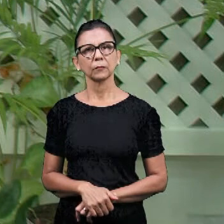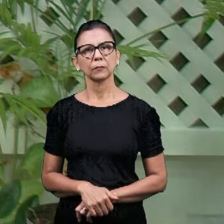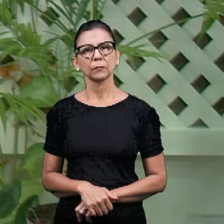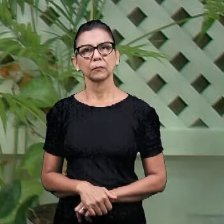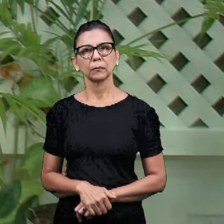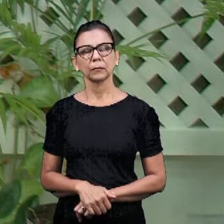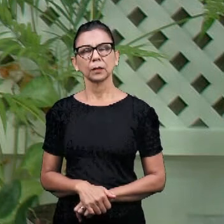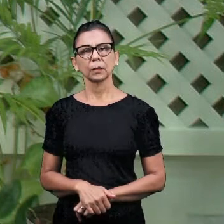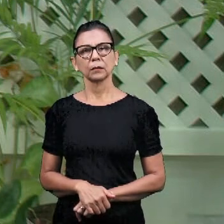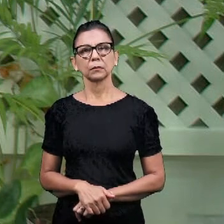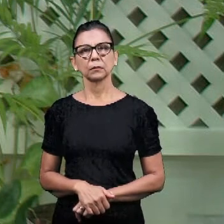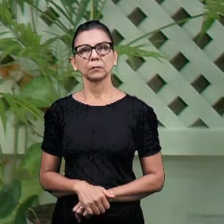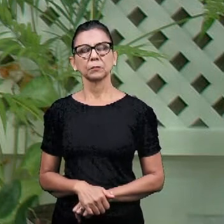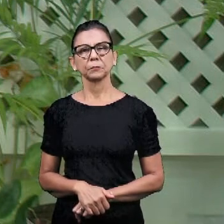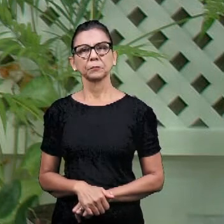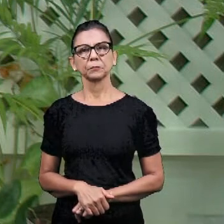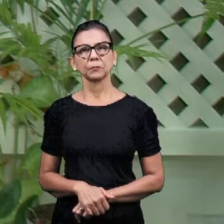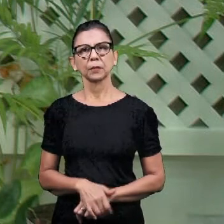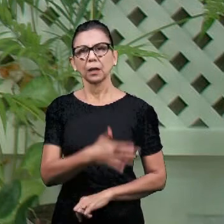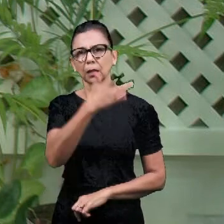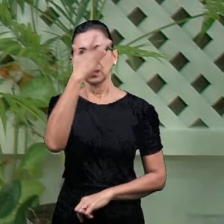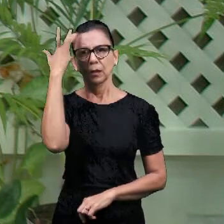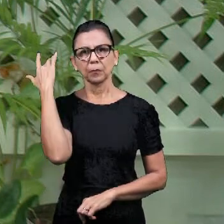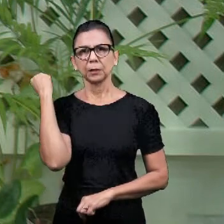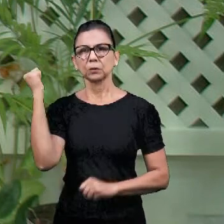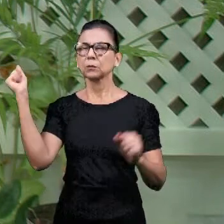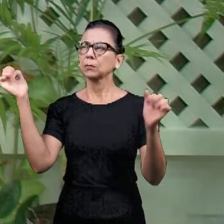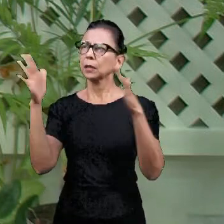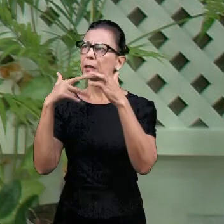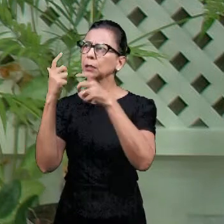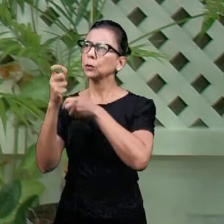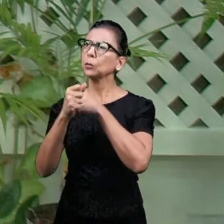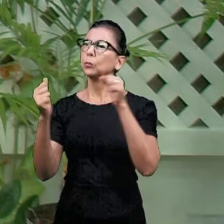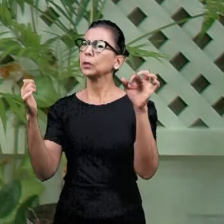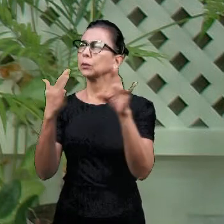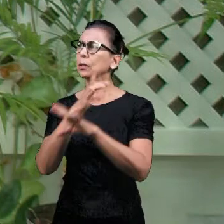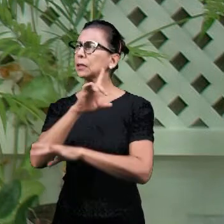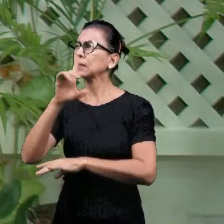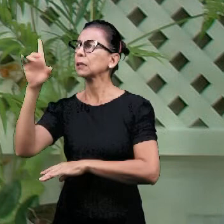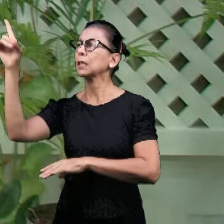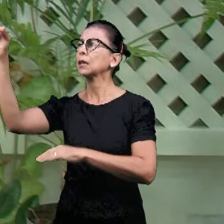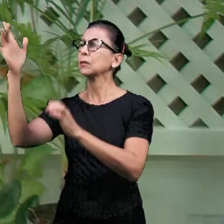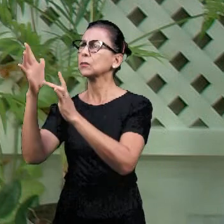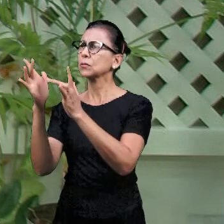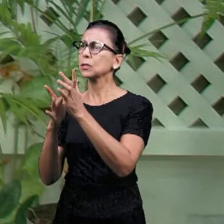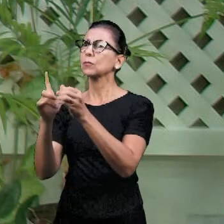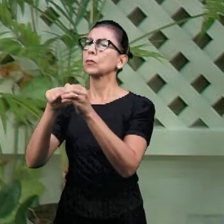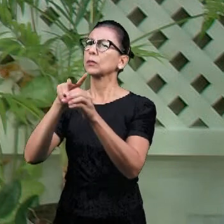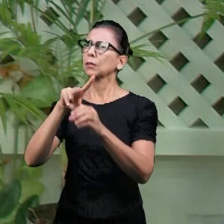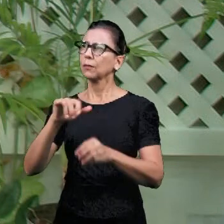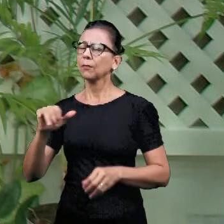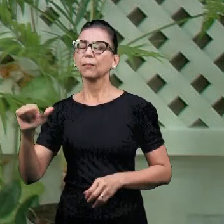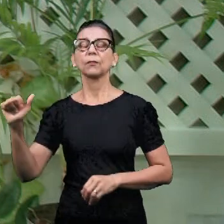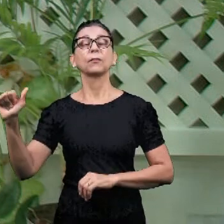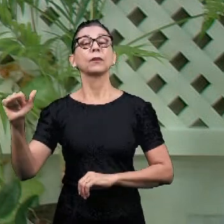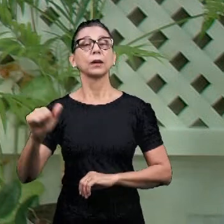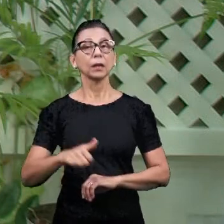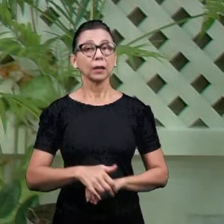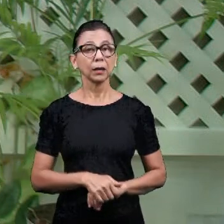de Ipatinga, Minas Gerais. La personne glorifie le Seigneur, alléluia, Jésus vient. Il parle à